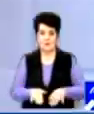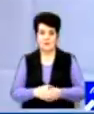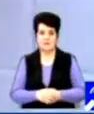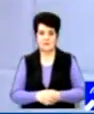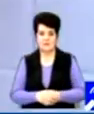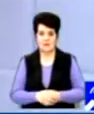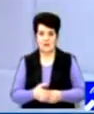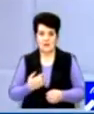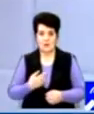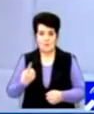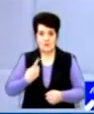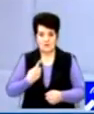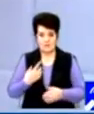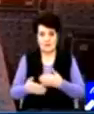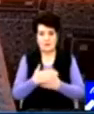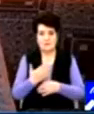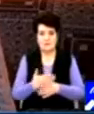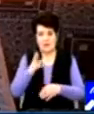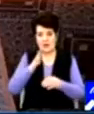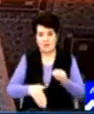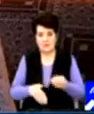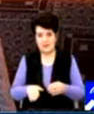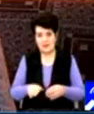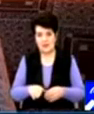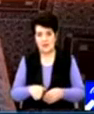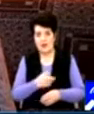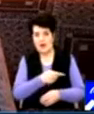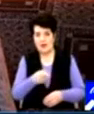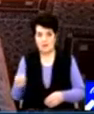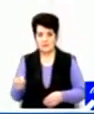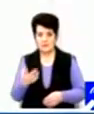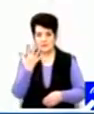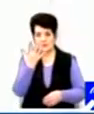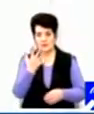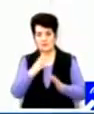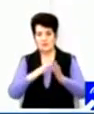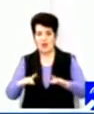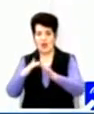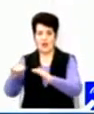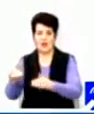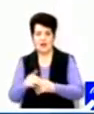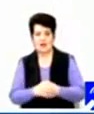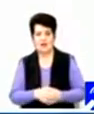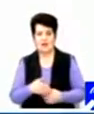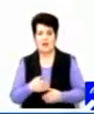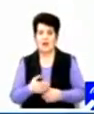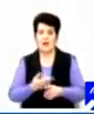rămas viu. Eu mă așteptam la pedeapsa capitală. Am trecut în vreo 5 lagări. În lagărul Echibastuz din Kazahstan, Ion